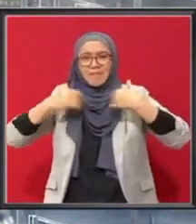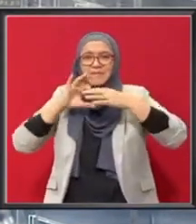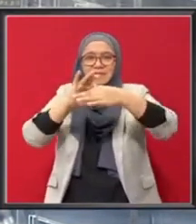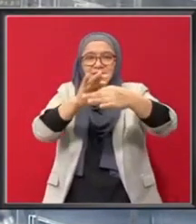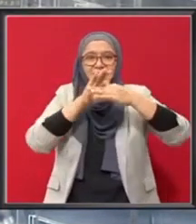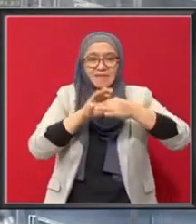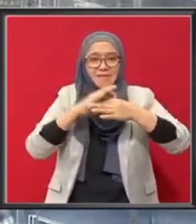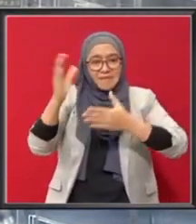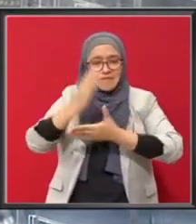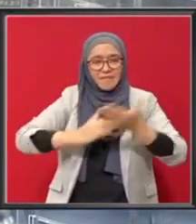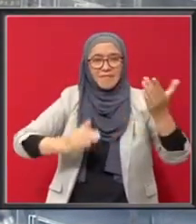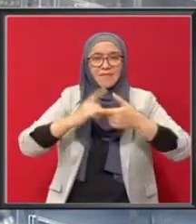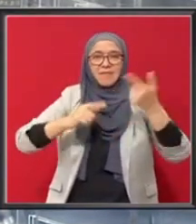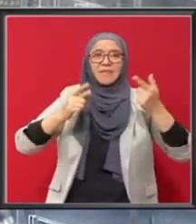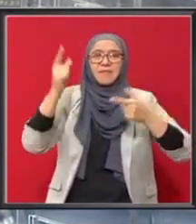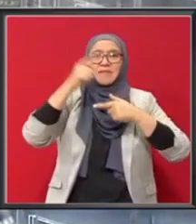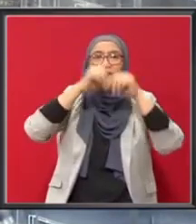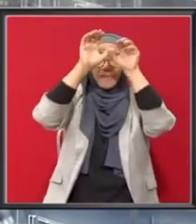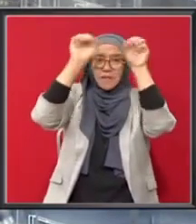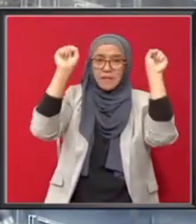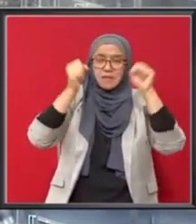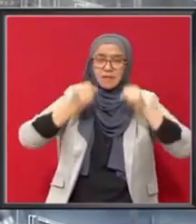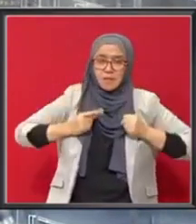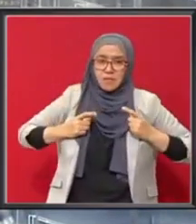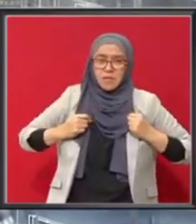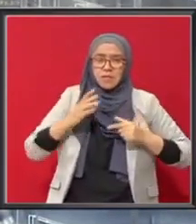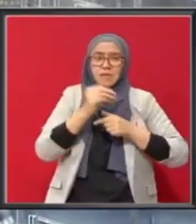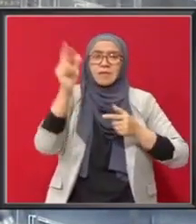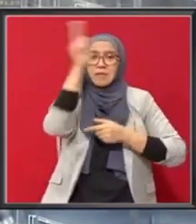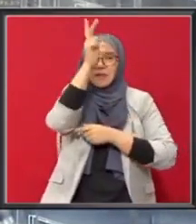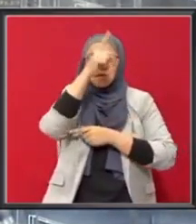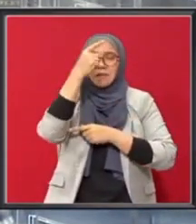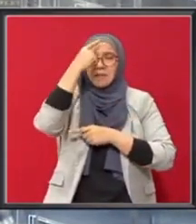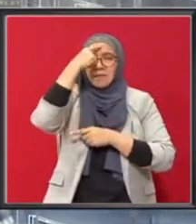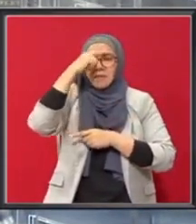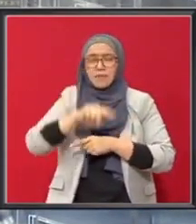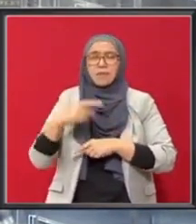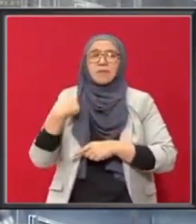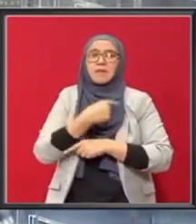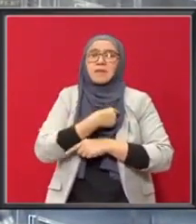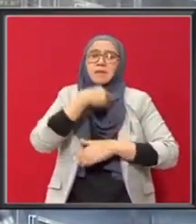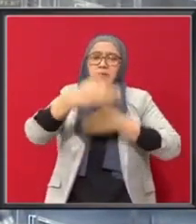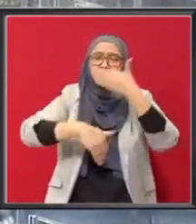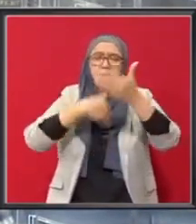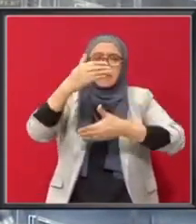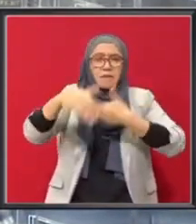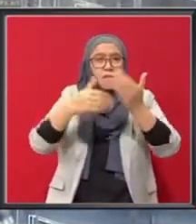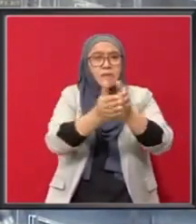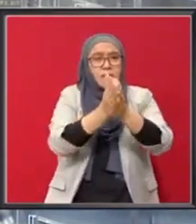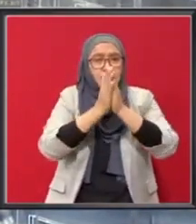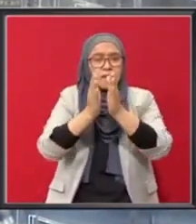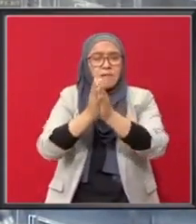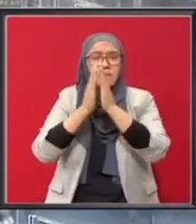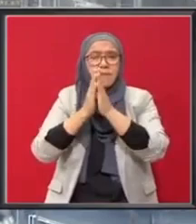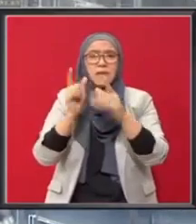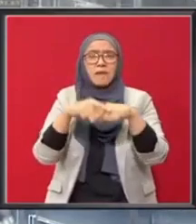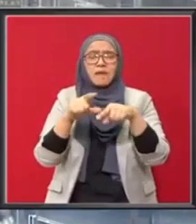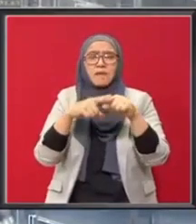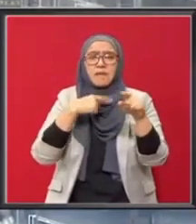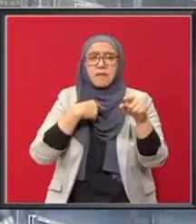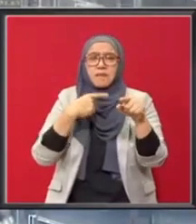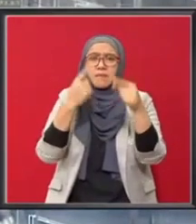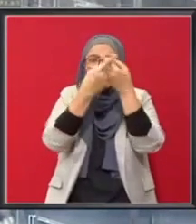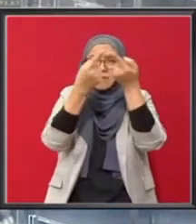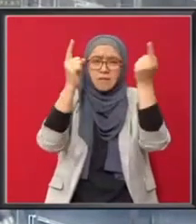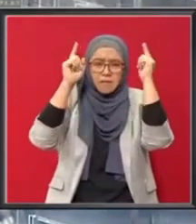swasta dan juga pihak kerajaan di dalam kita melaksanakan tuntutan Grandong keadaan kita dan juga Micromax yang terlibat dalam